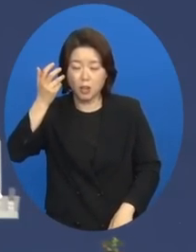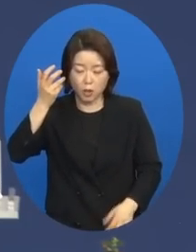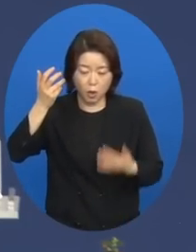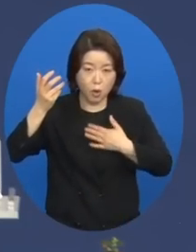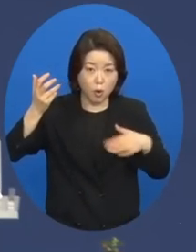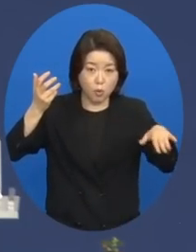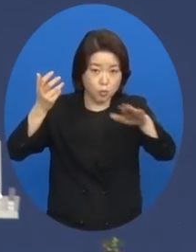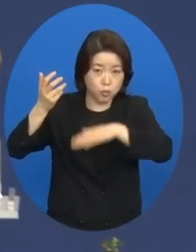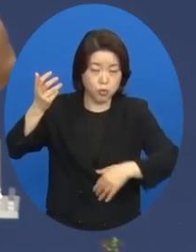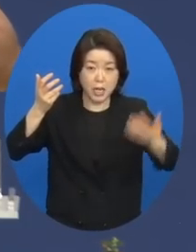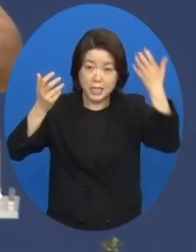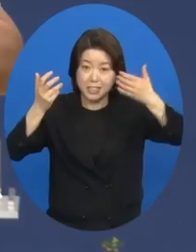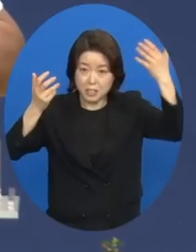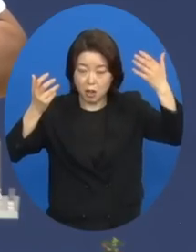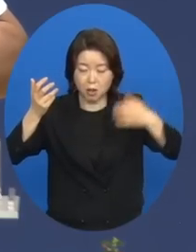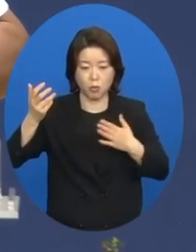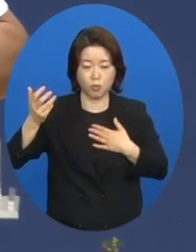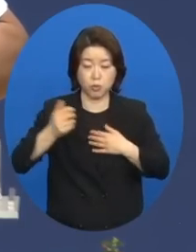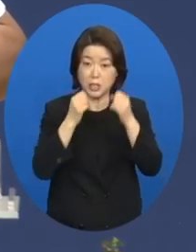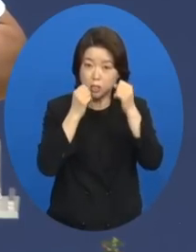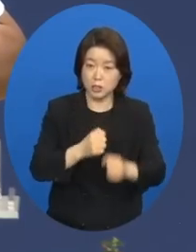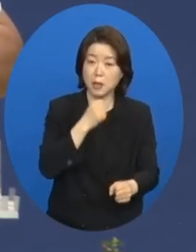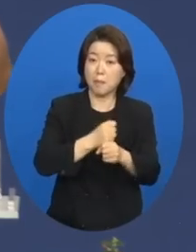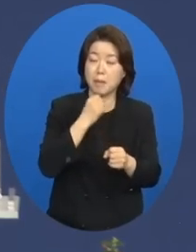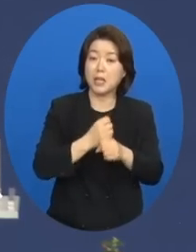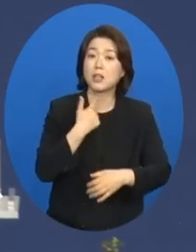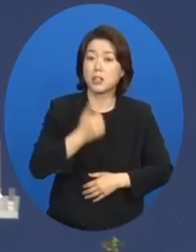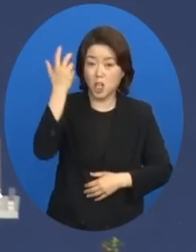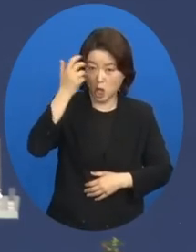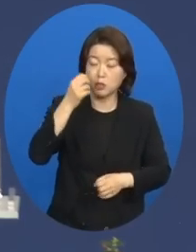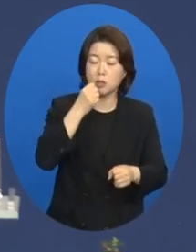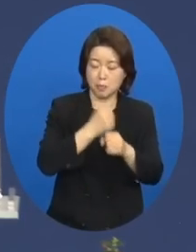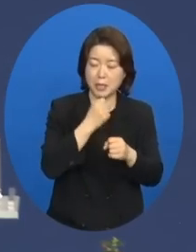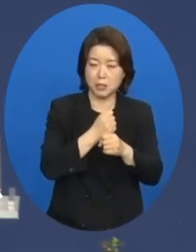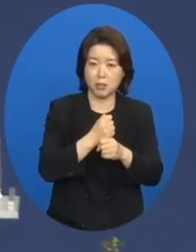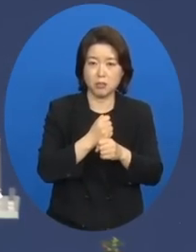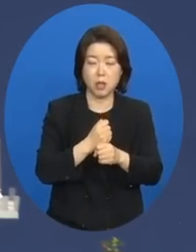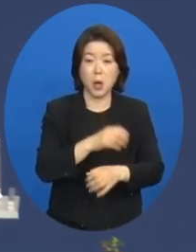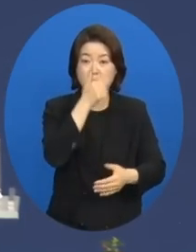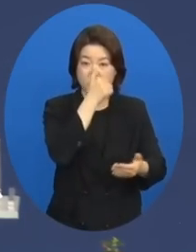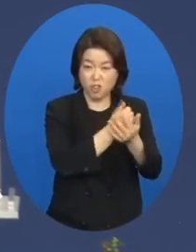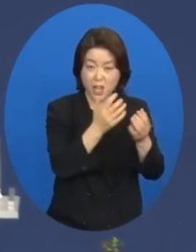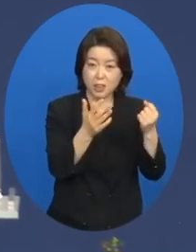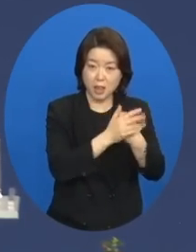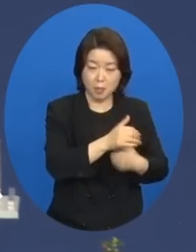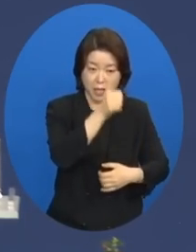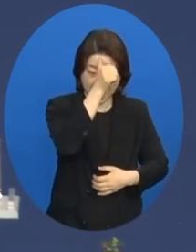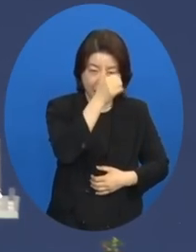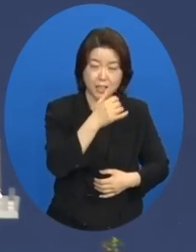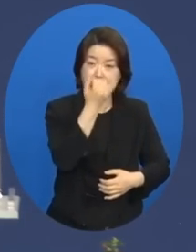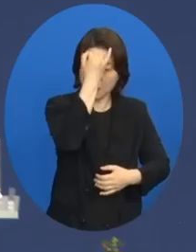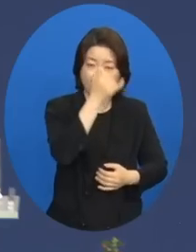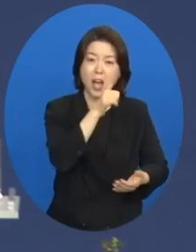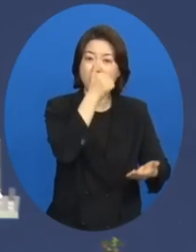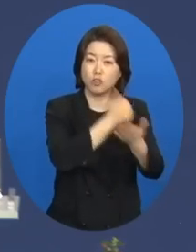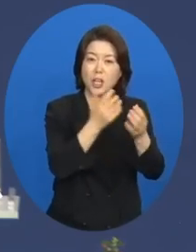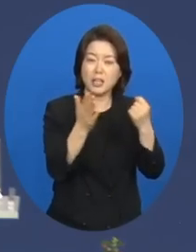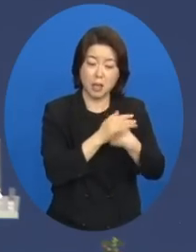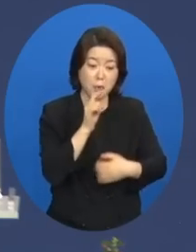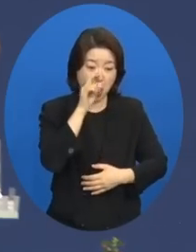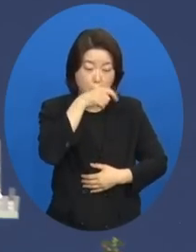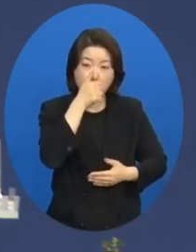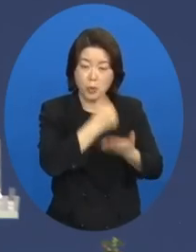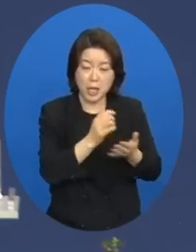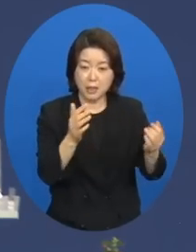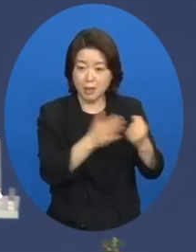영혼 원래 영적인 존재로 지음받았던 우리가 범죄로 말미암아 아담의 저주받은 범죄로 말미암아 허물과 죄로